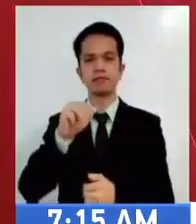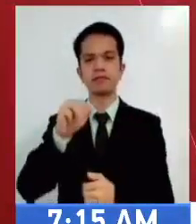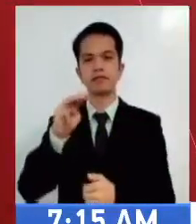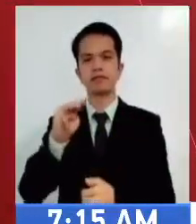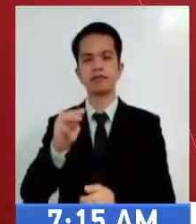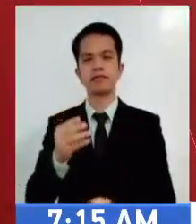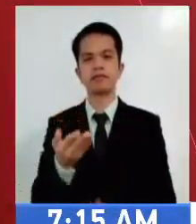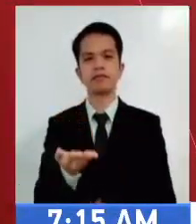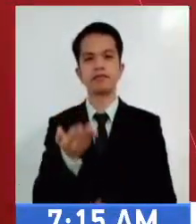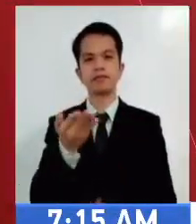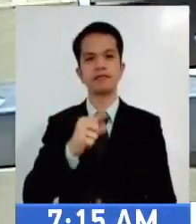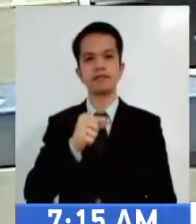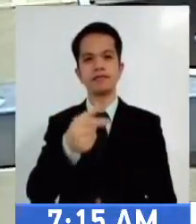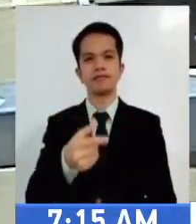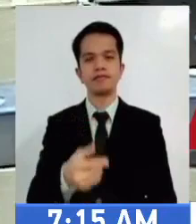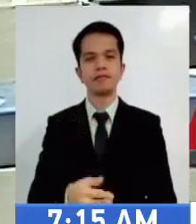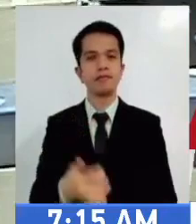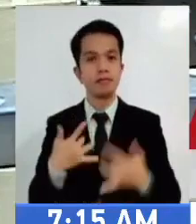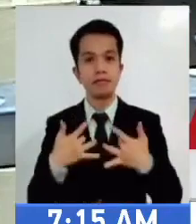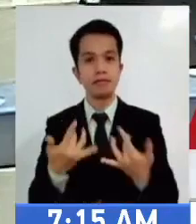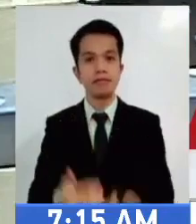Bam!